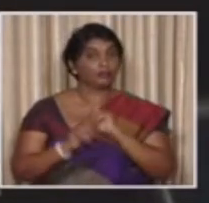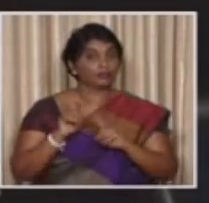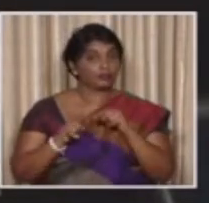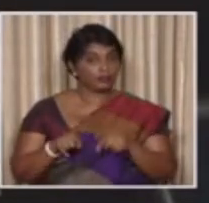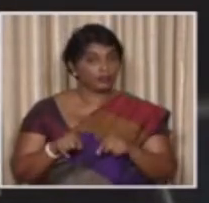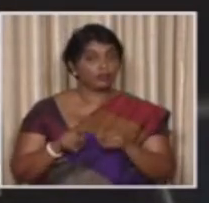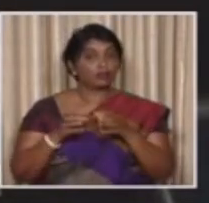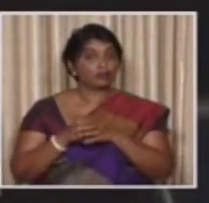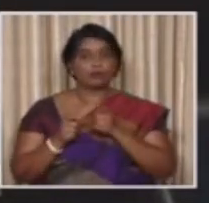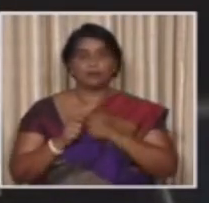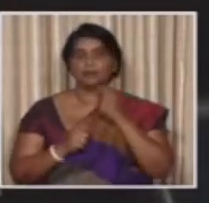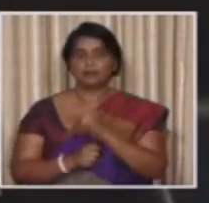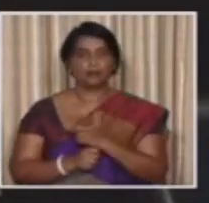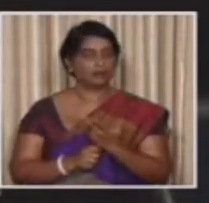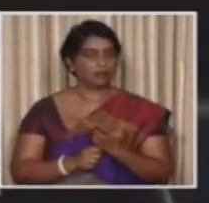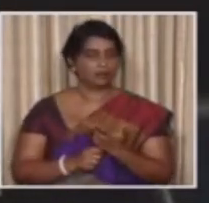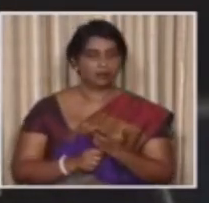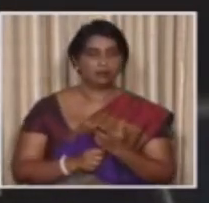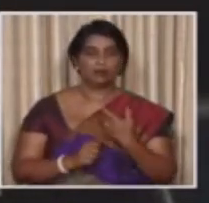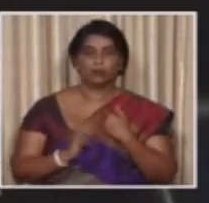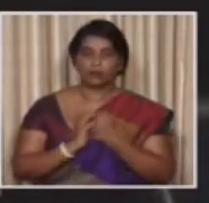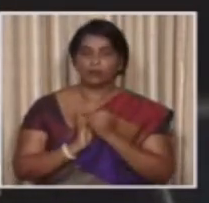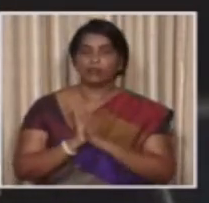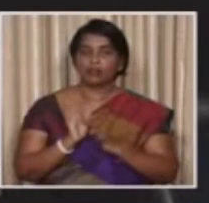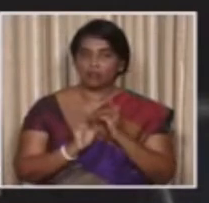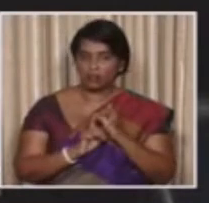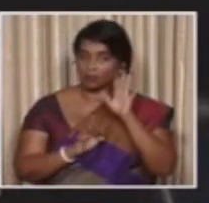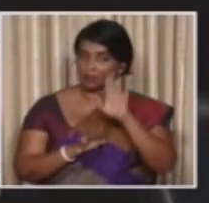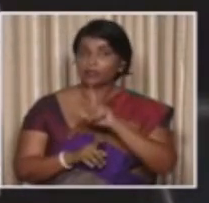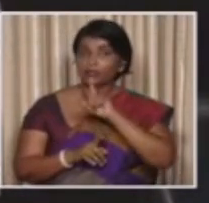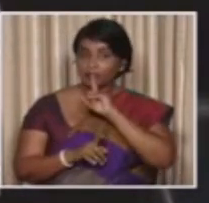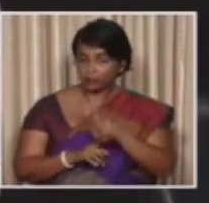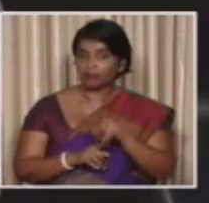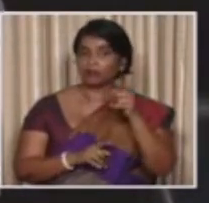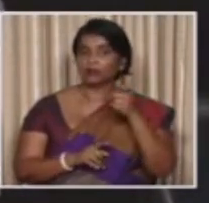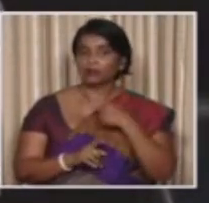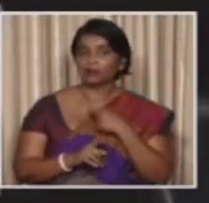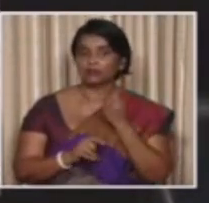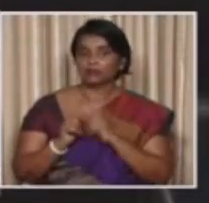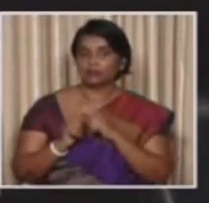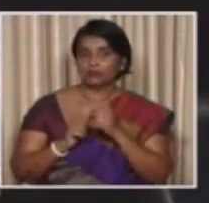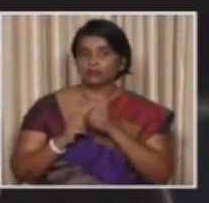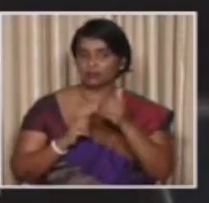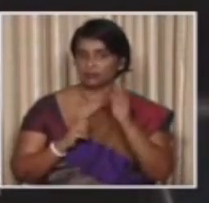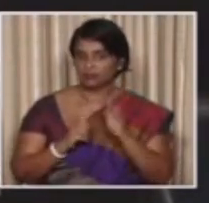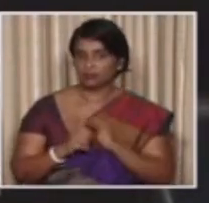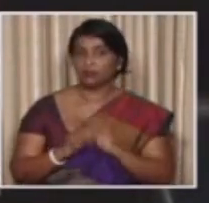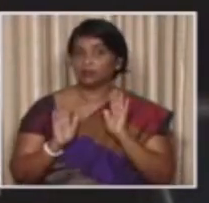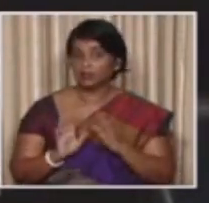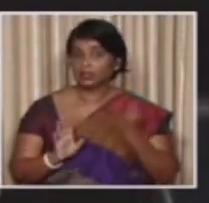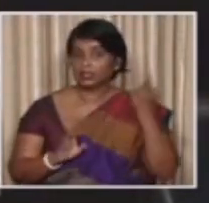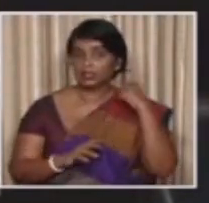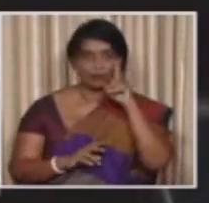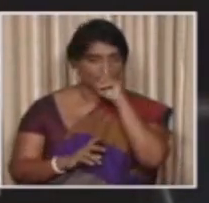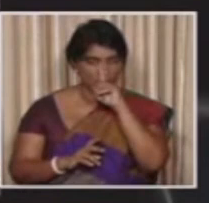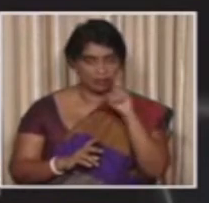පාර්ලිමේන්තුවේ කොට්ටාසට ගෙවන්නේ නැහැ මේක මම ගරු ඇමතුමා සභාවේදී ඉඳි හැවුවම කිව්වා යම් ප්‍රමාණයක් ගෙවන්න කටයුතු කරනවා කියලා හැබැයි ගිය